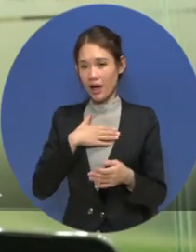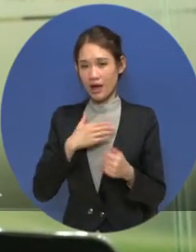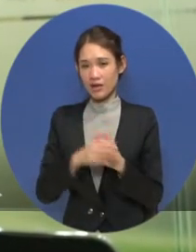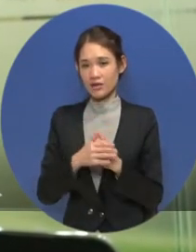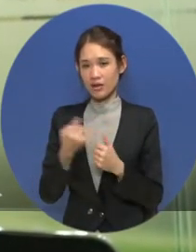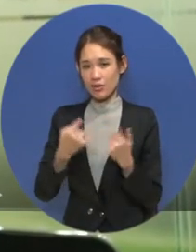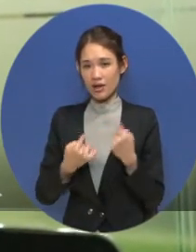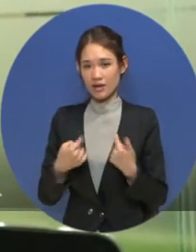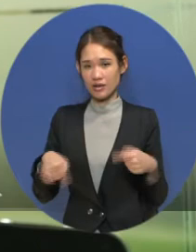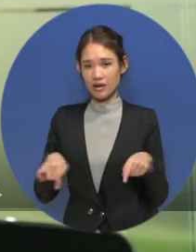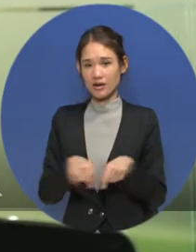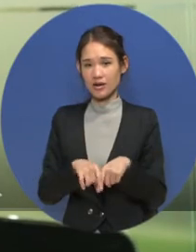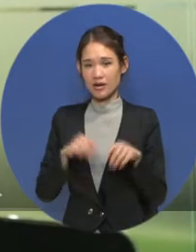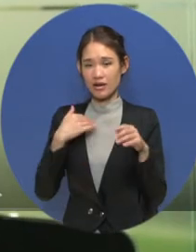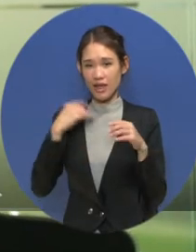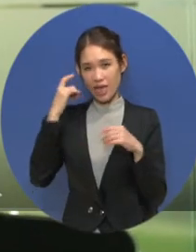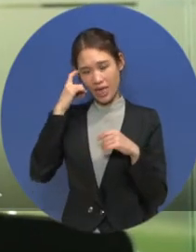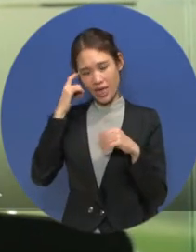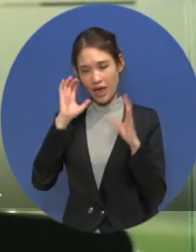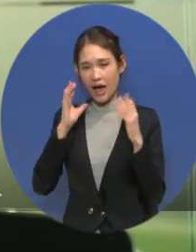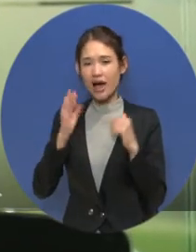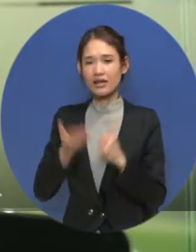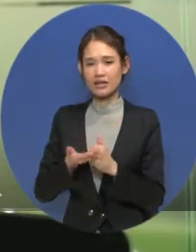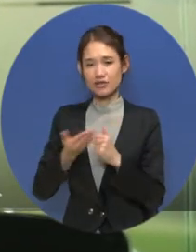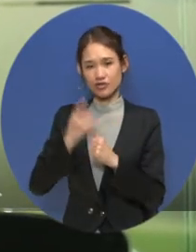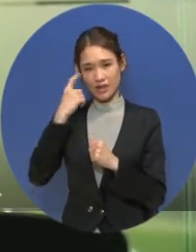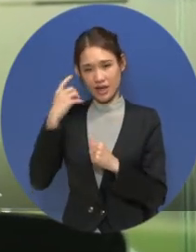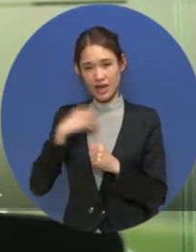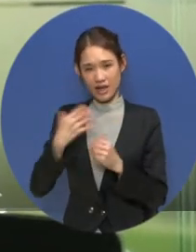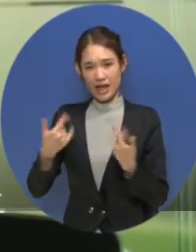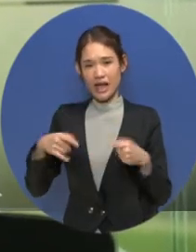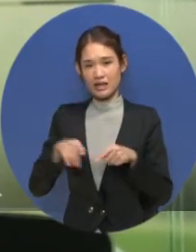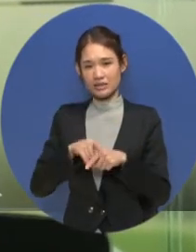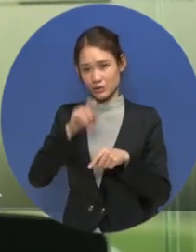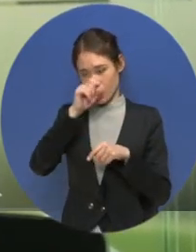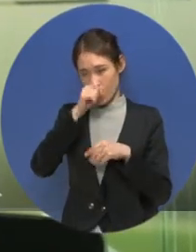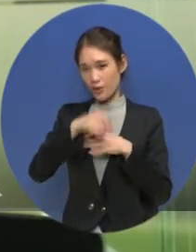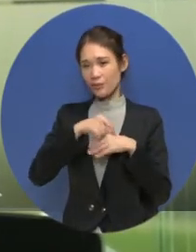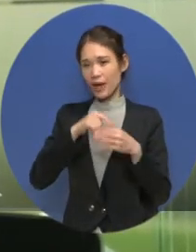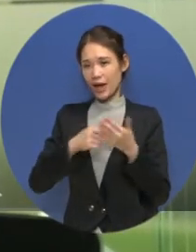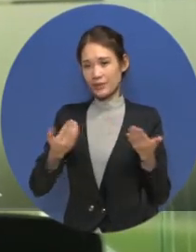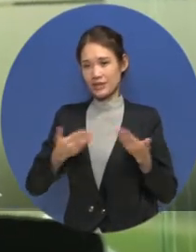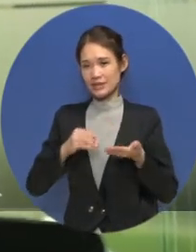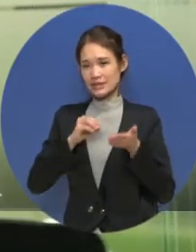그래서 와서 같이 저희 아이 생각하면서 같이 좋은 마음으로 일하고 있습니다.